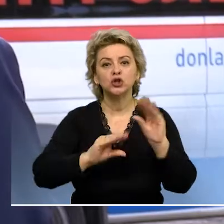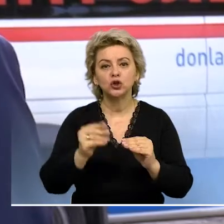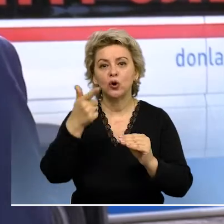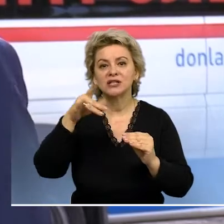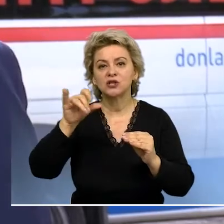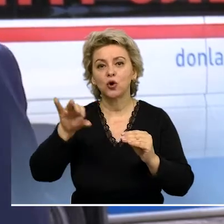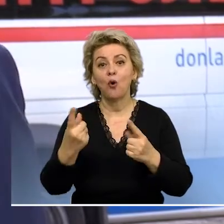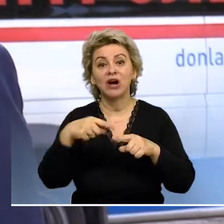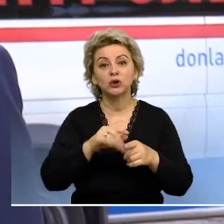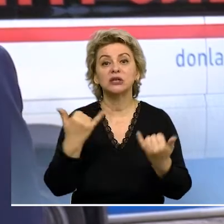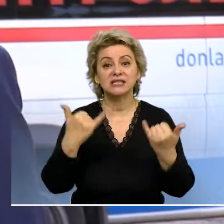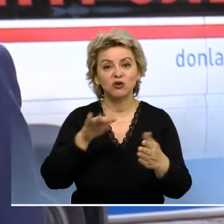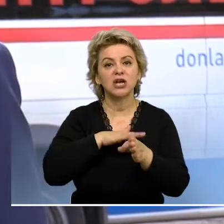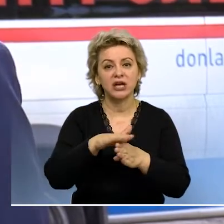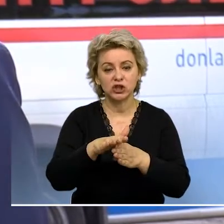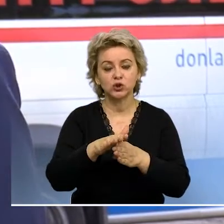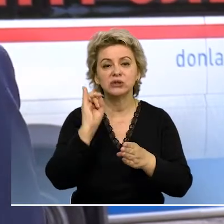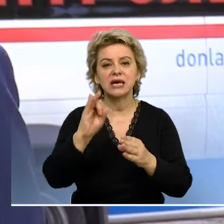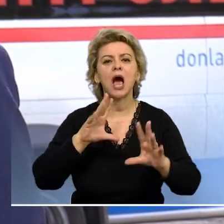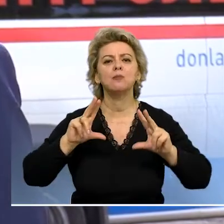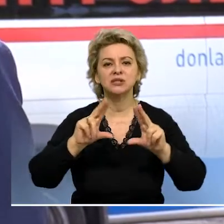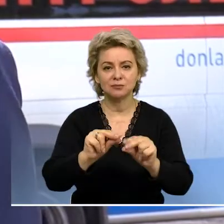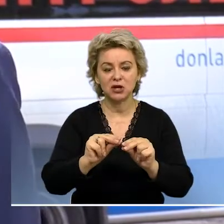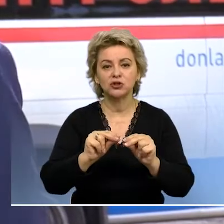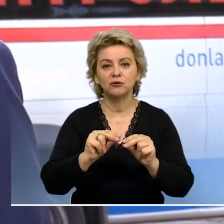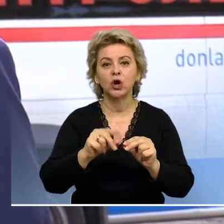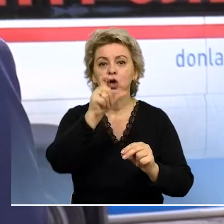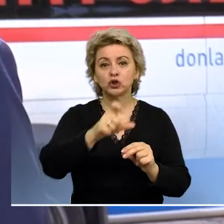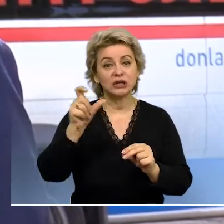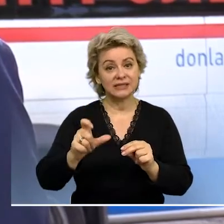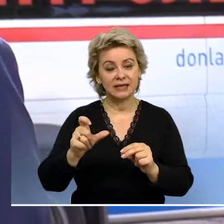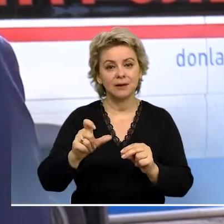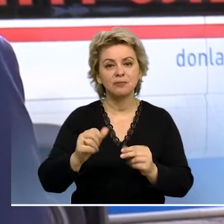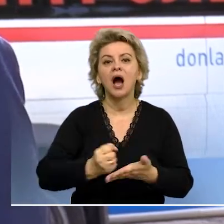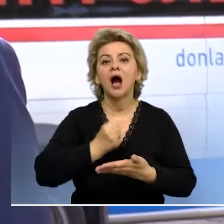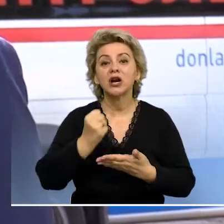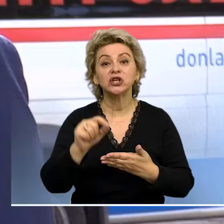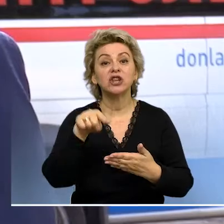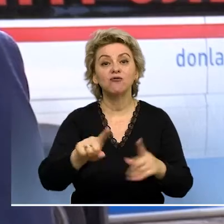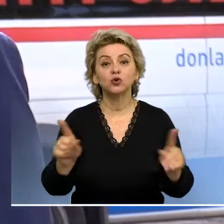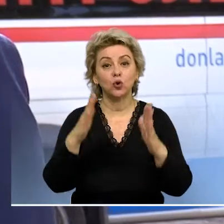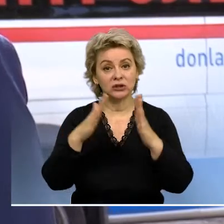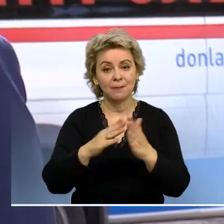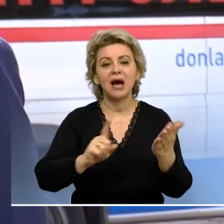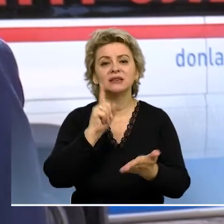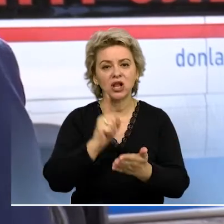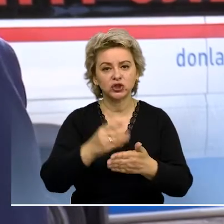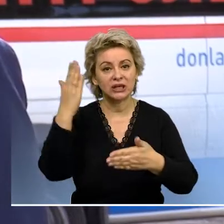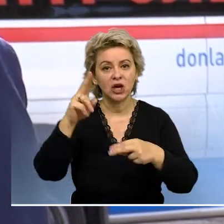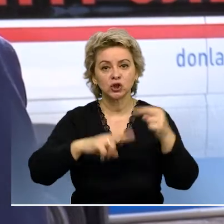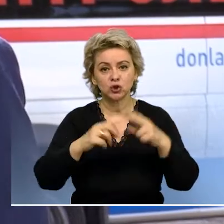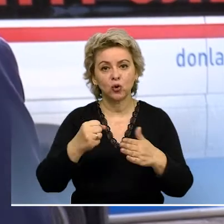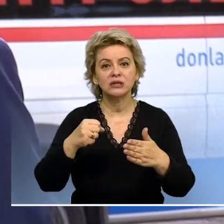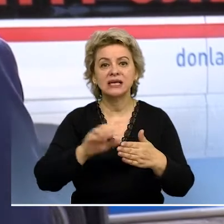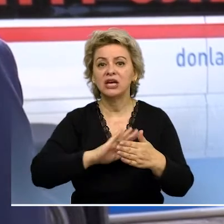учетом существующих счетов эскроу, которые сегодня реализуются и обеспечивают жителям гарантии того, что